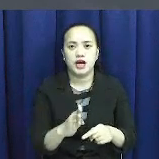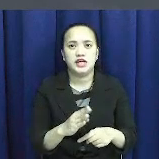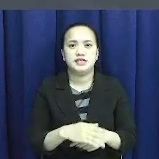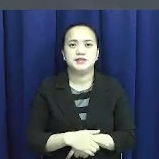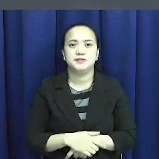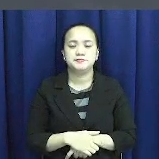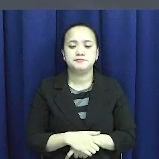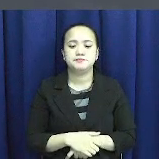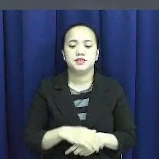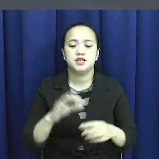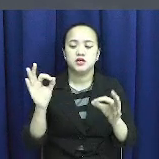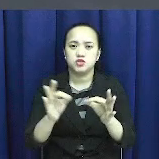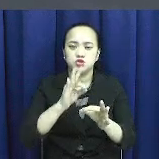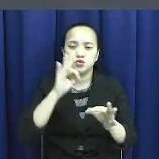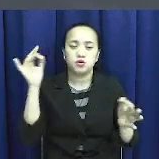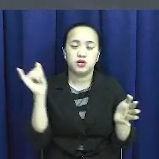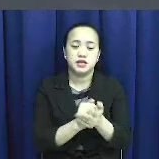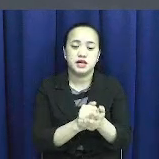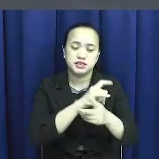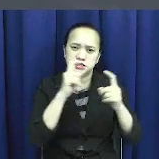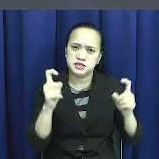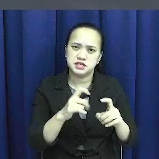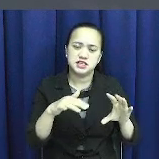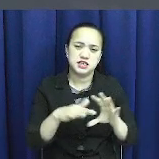The soul that sinneth, it shall die.